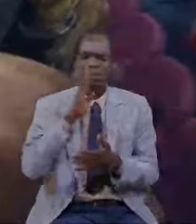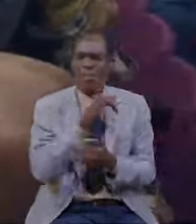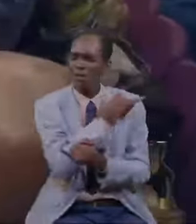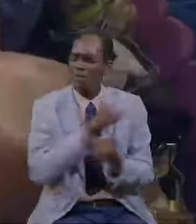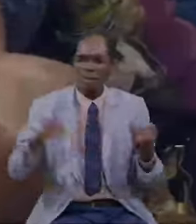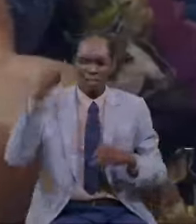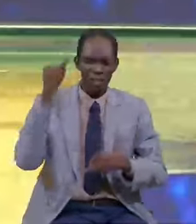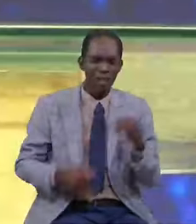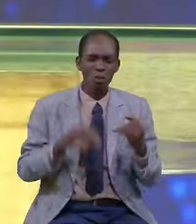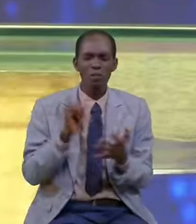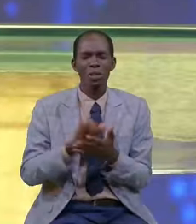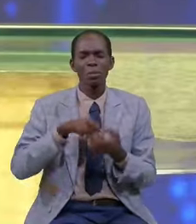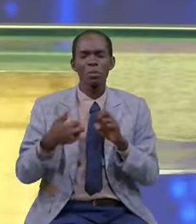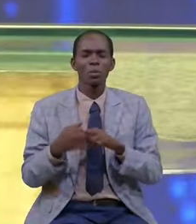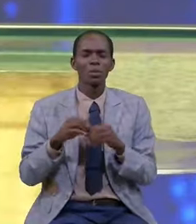fin.